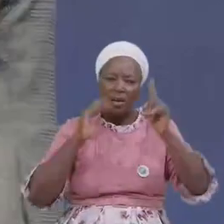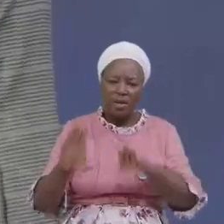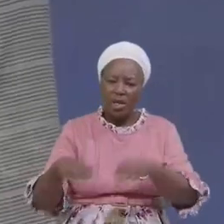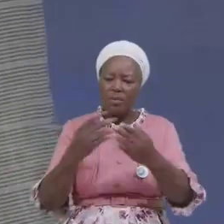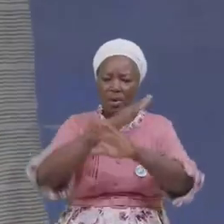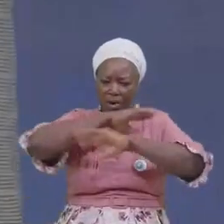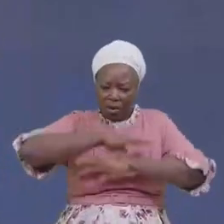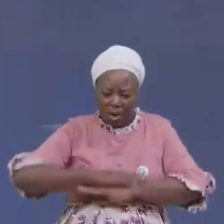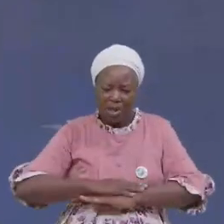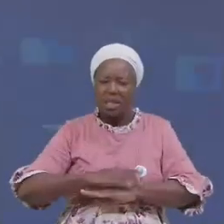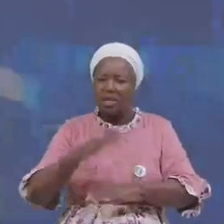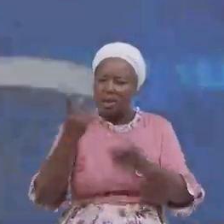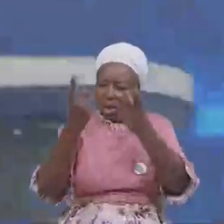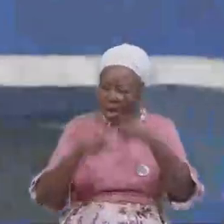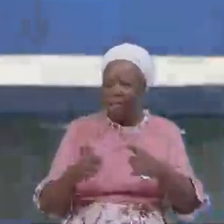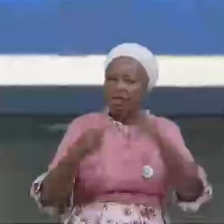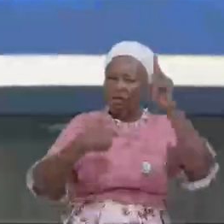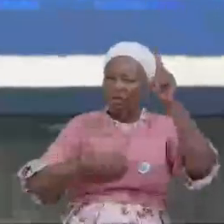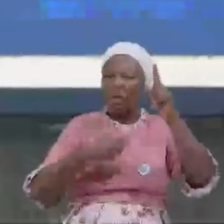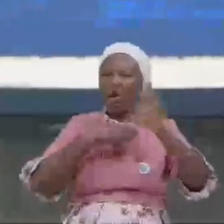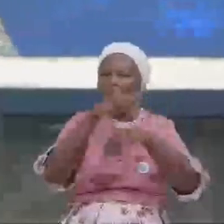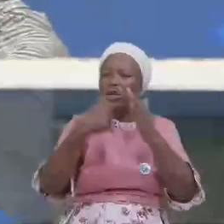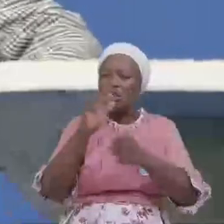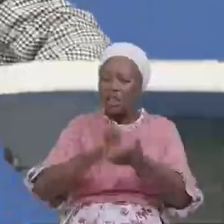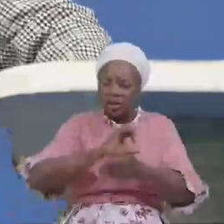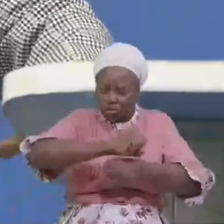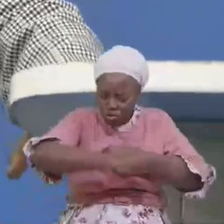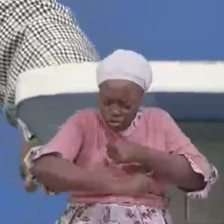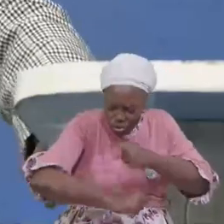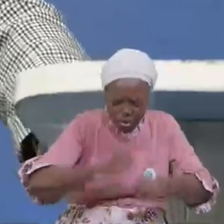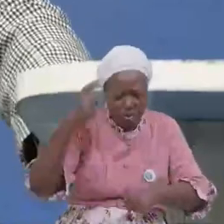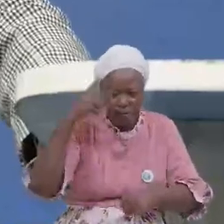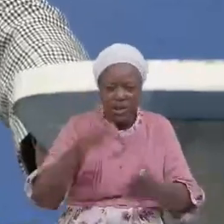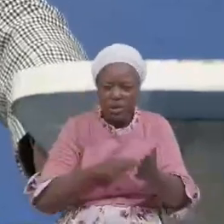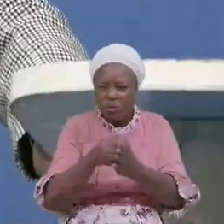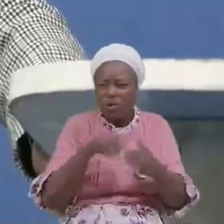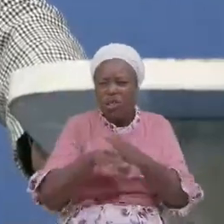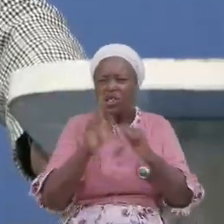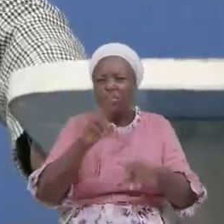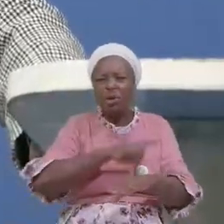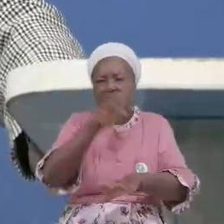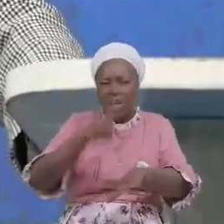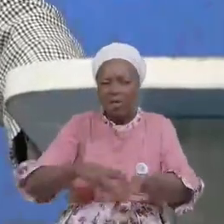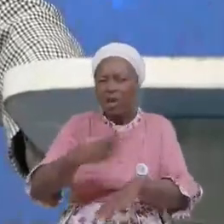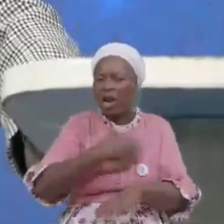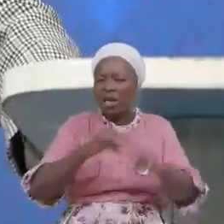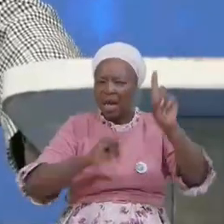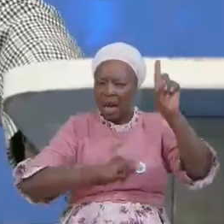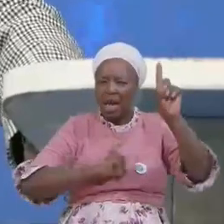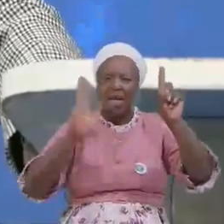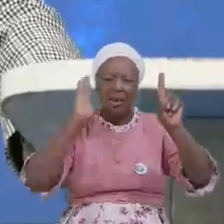Venez à moi, vous tous qui êtes fatigués, et qui luttez contre les faiblesses de votre nature, et je vous